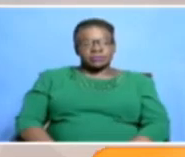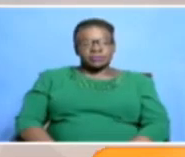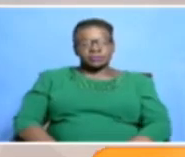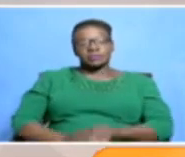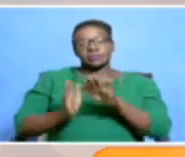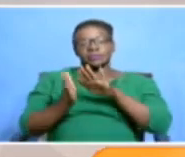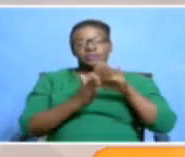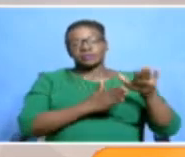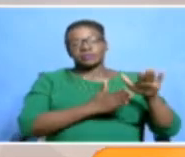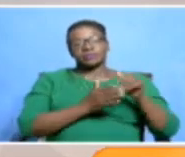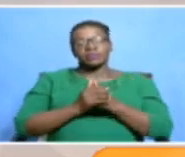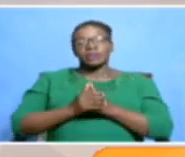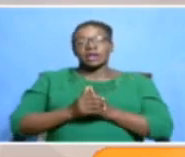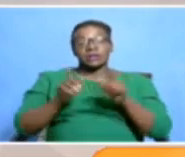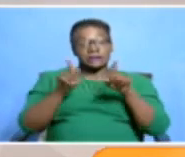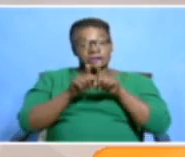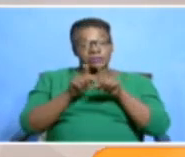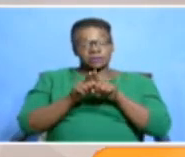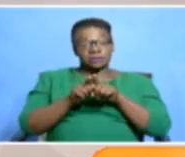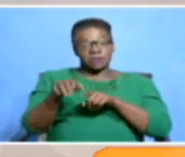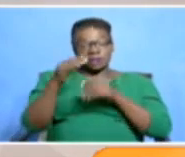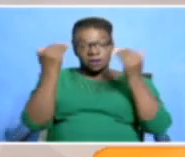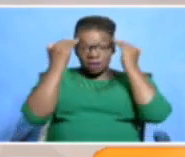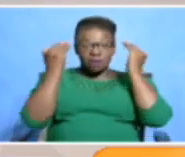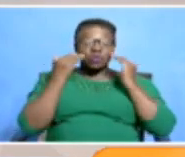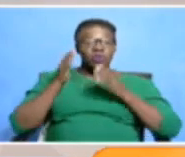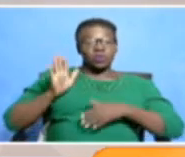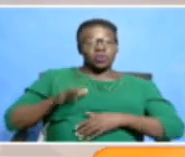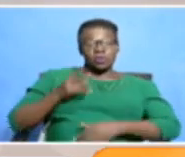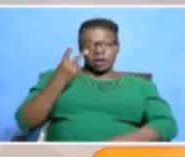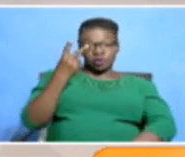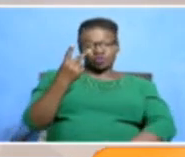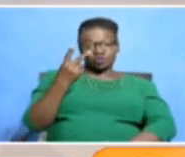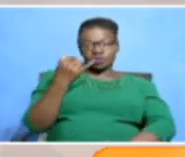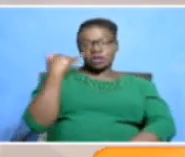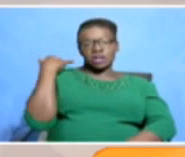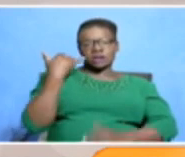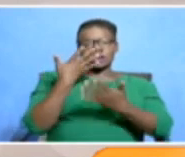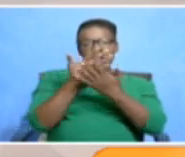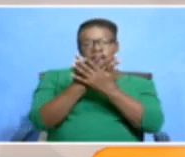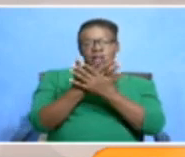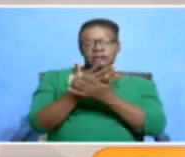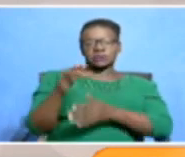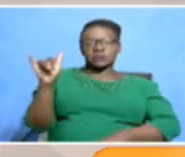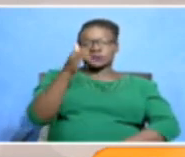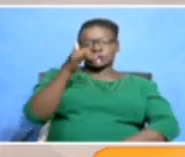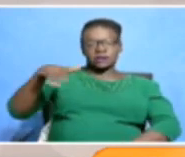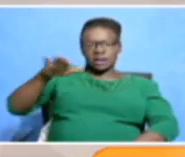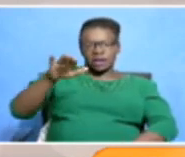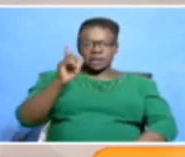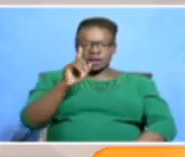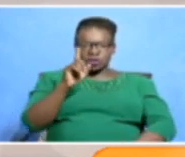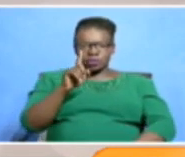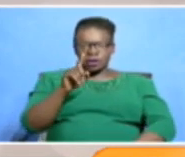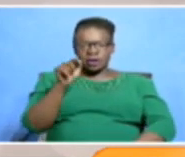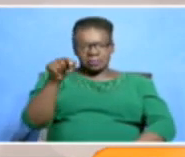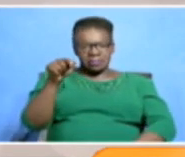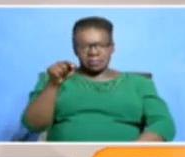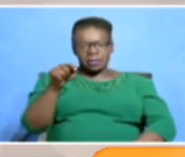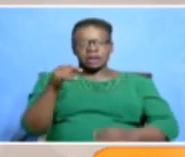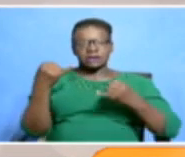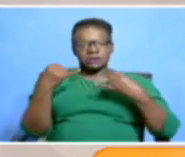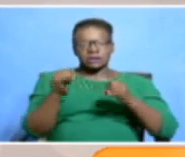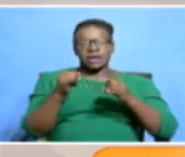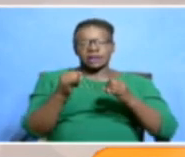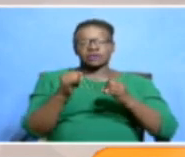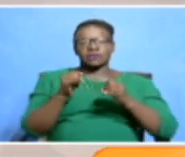Na tukisalia bado katika kingo za mahakama ni kwamba wanawake wawili waliokamatwa jana katika mtaa wa Eastleigh hapa jijini Nairobi wakijaribu kumuoza